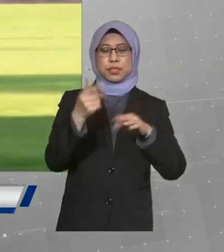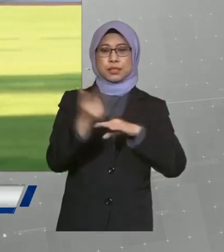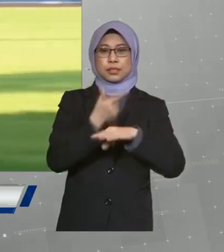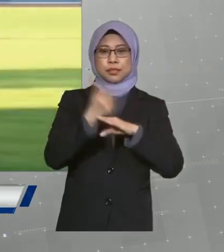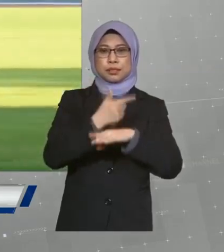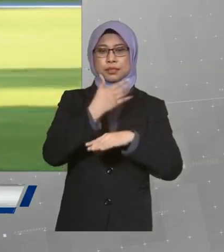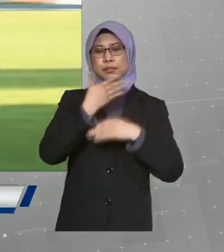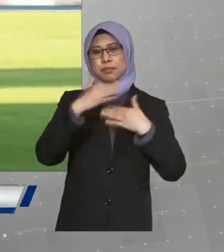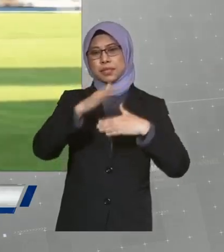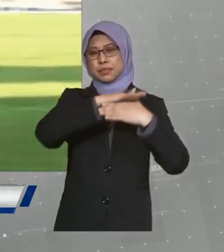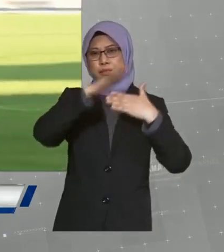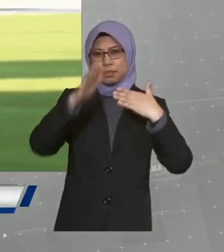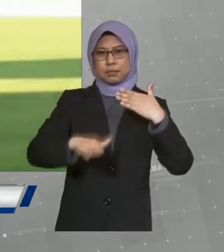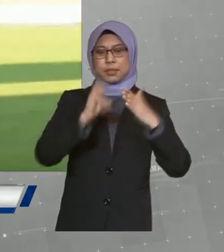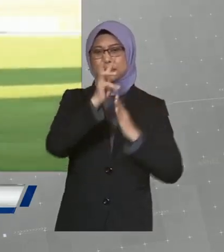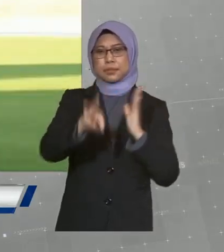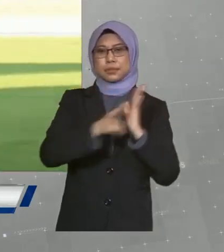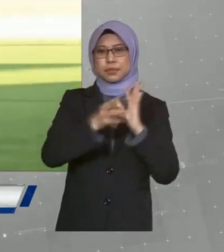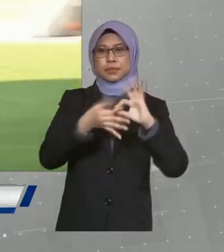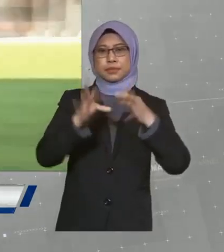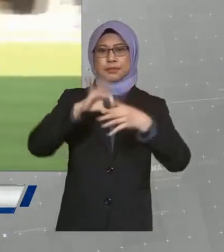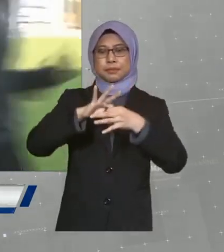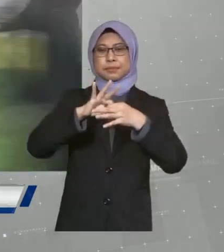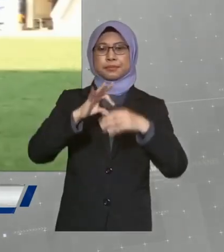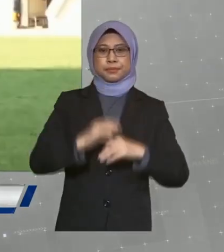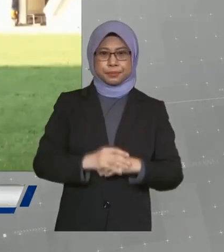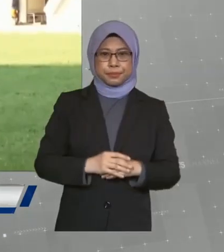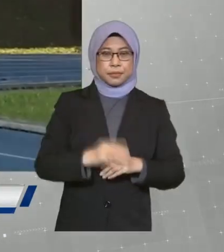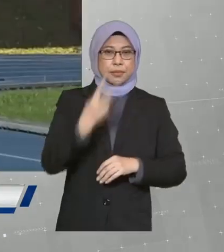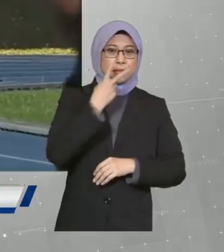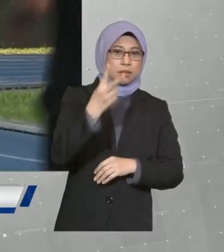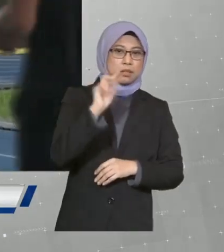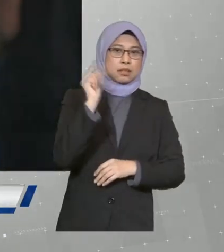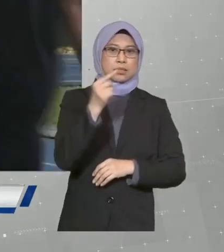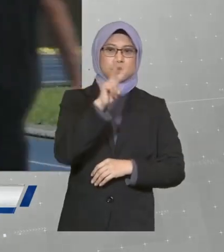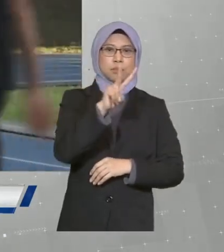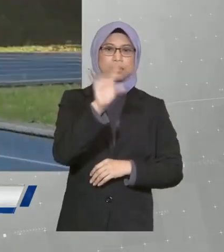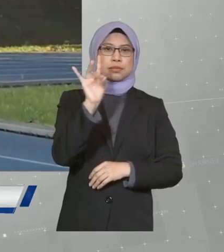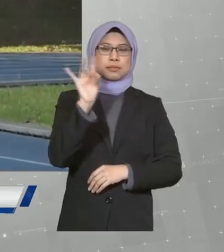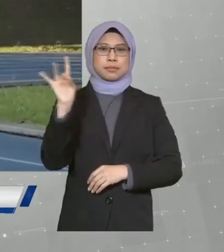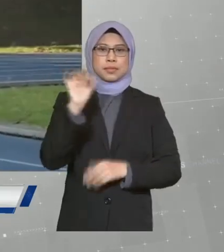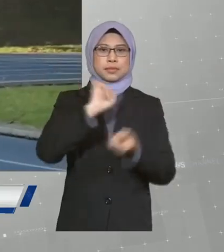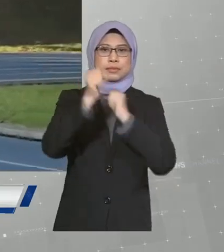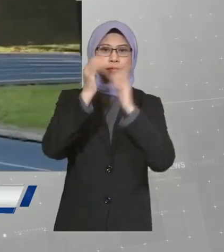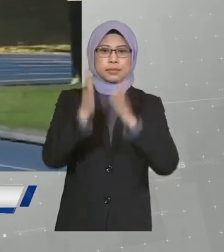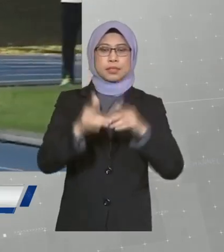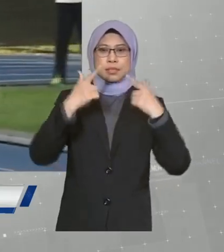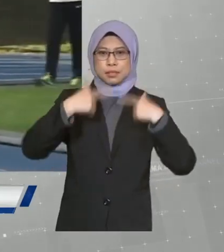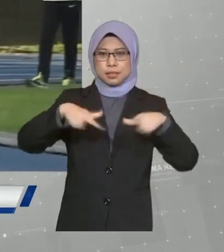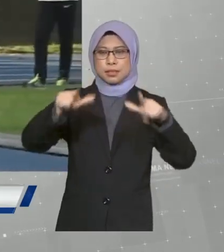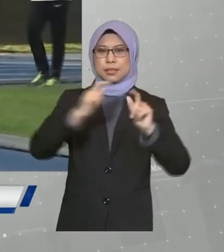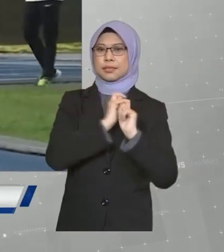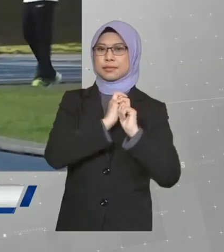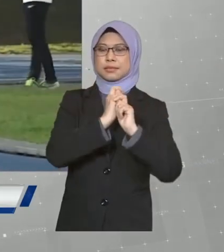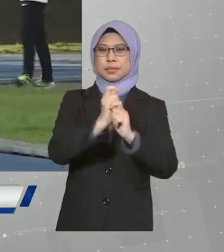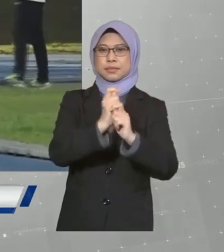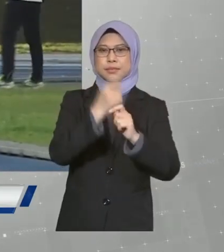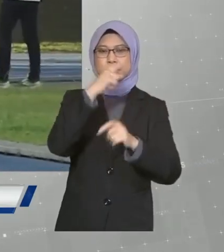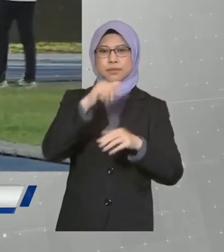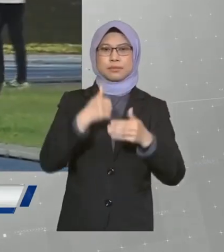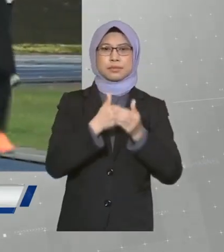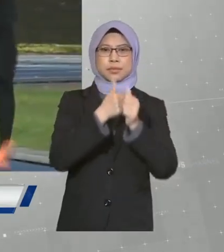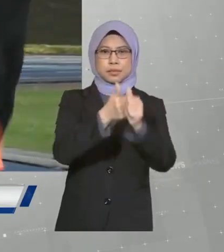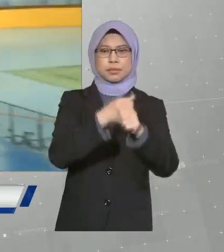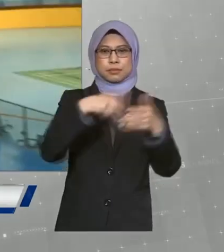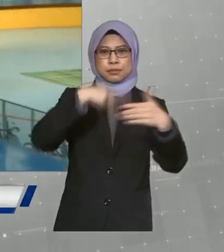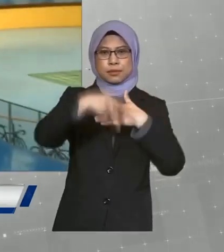tamatnya Sukan Olimpik dan Paralimpik Tokyo 2020. Ia menyaksikan hanya 288 atlet yang layak dikekalkan bagi mengikuti